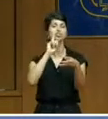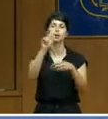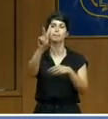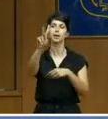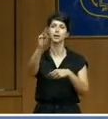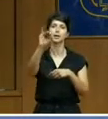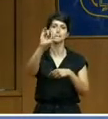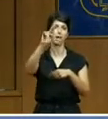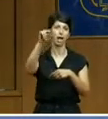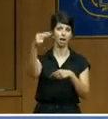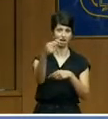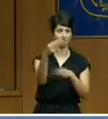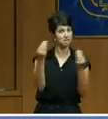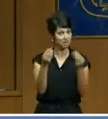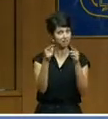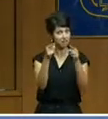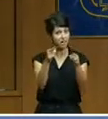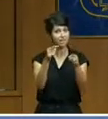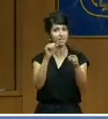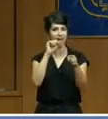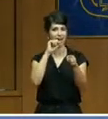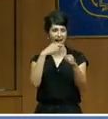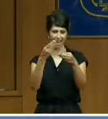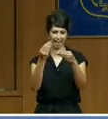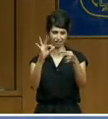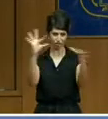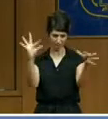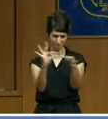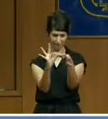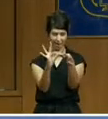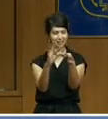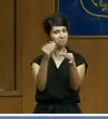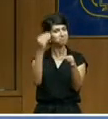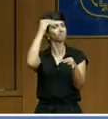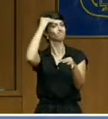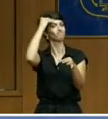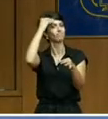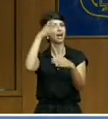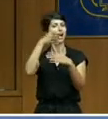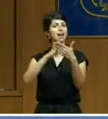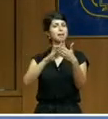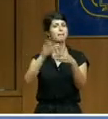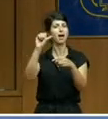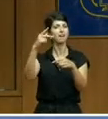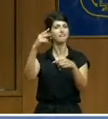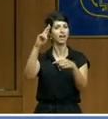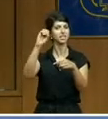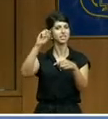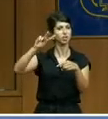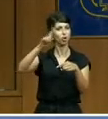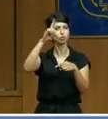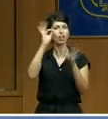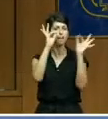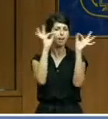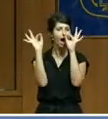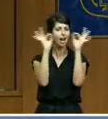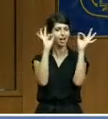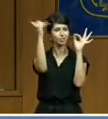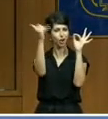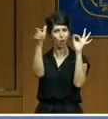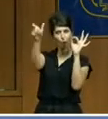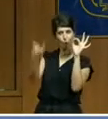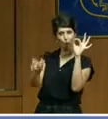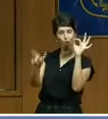קימרה. והדבר הזה, הרגע הזה של המגע, הזכיר לי את חלק מהפרסקו המפורסם של מיכאלנג'לו, שנקרא